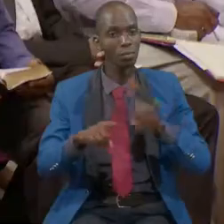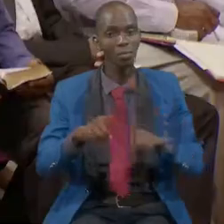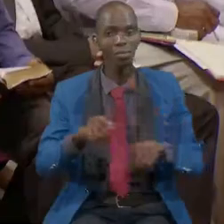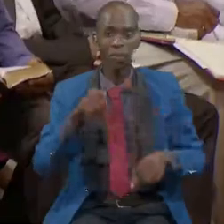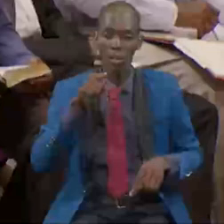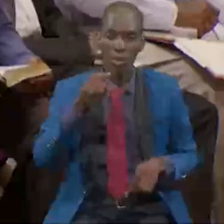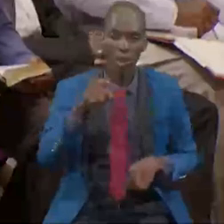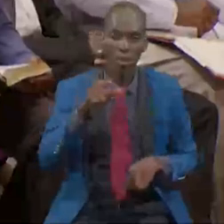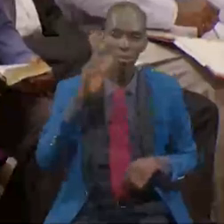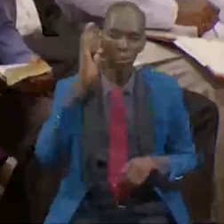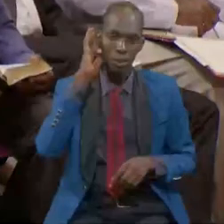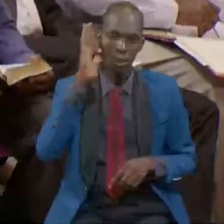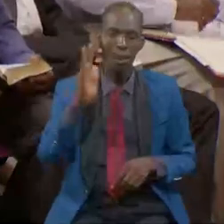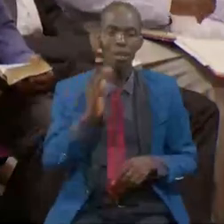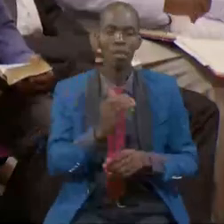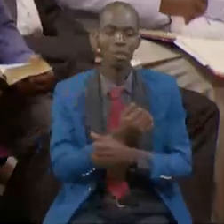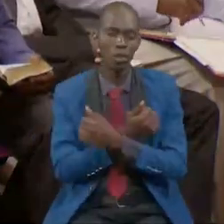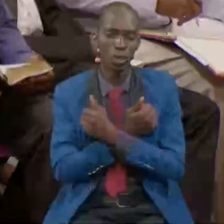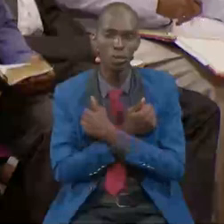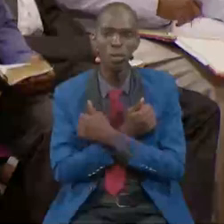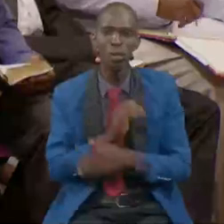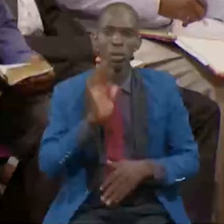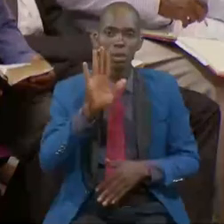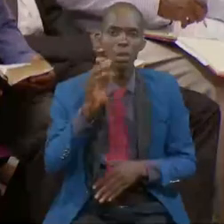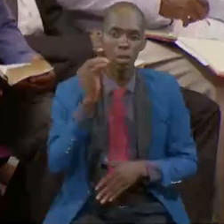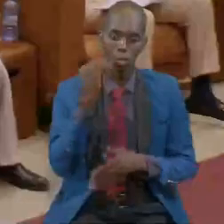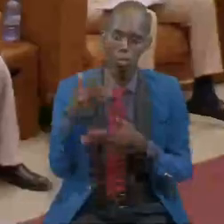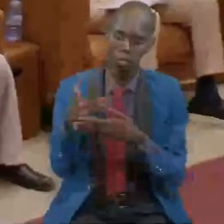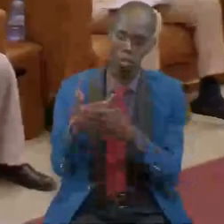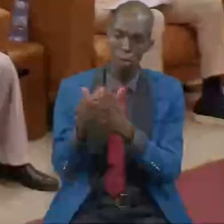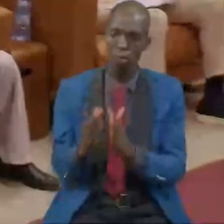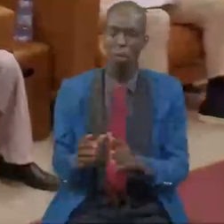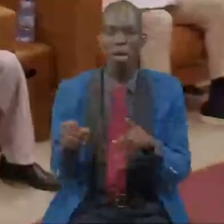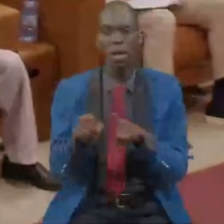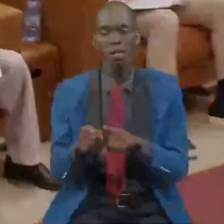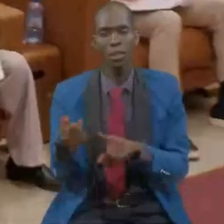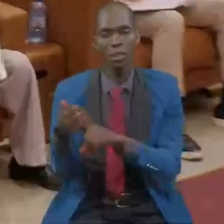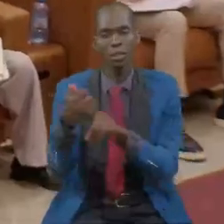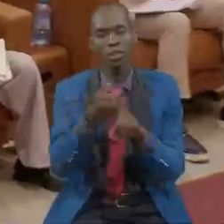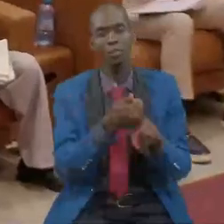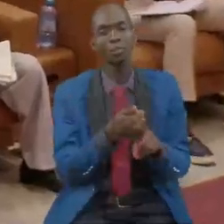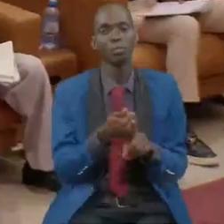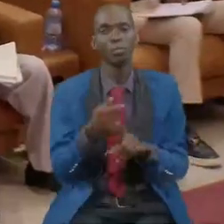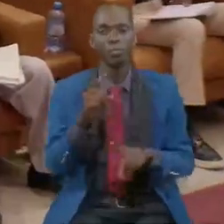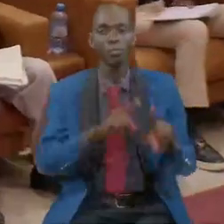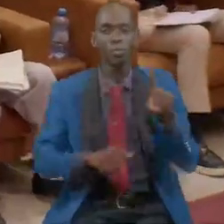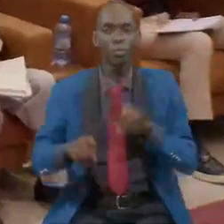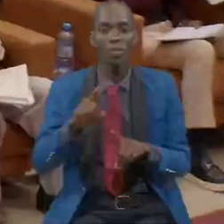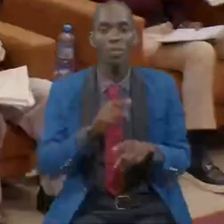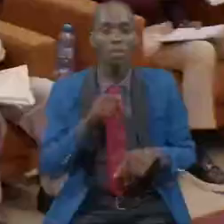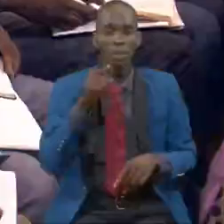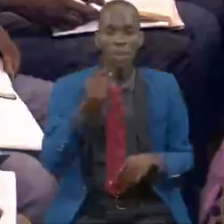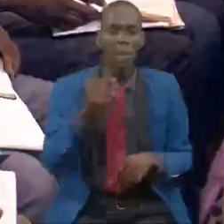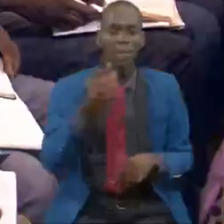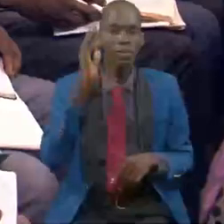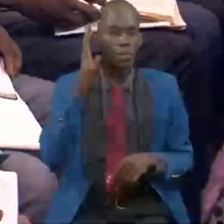cela, tu aimeras ton prochain comme toi-même. Répétez cela,